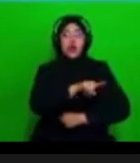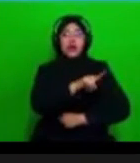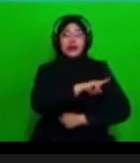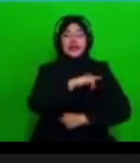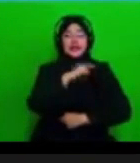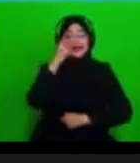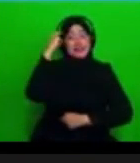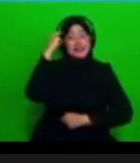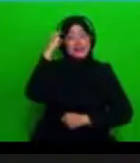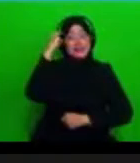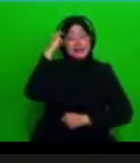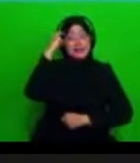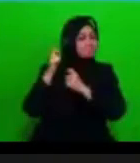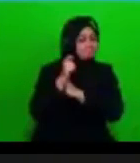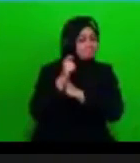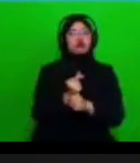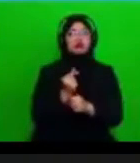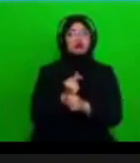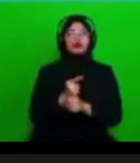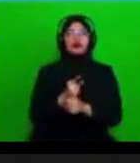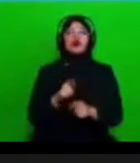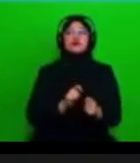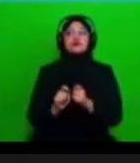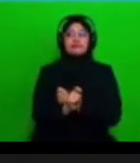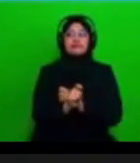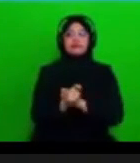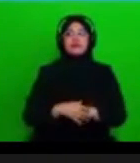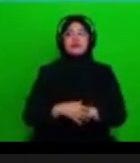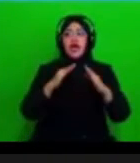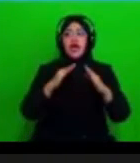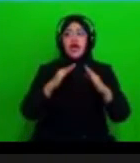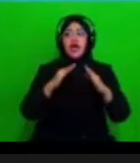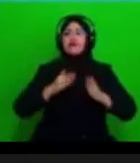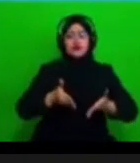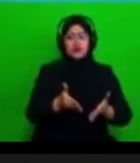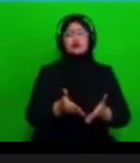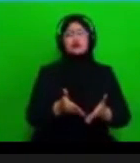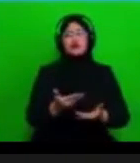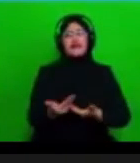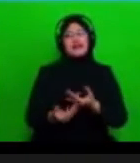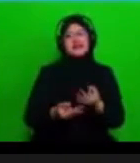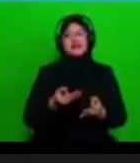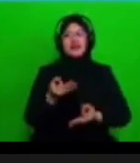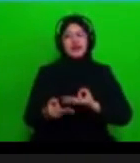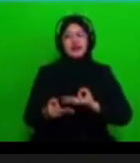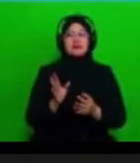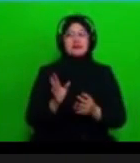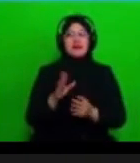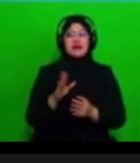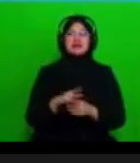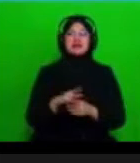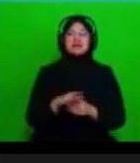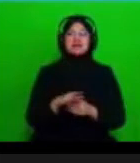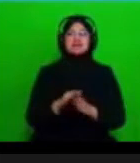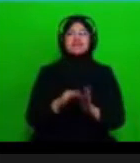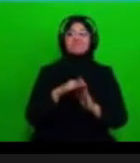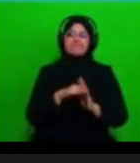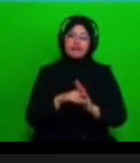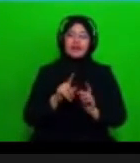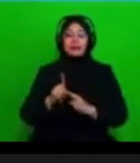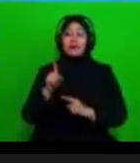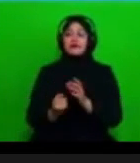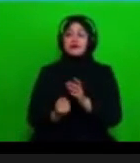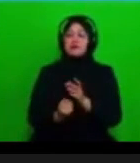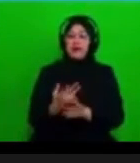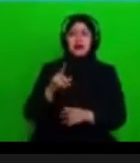kualitas dan paradigma guru kita. Infrastruktur yang masih cenderung kurang memadai, oke, ini memang terus kita kembangkan.